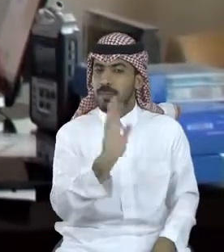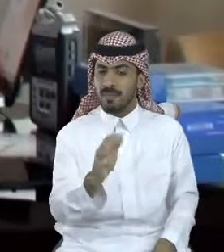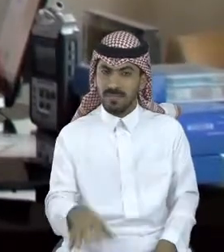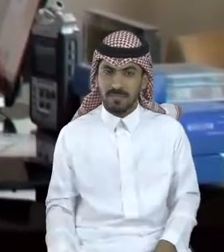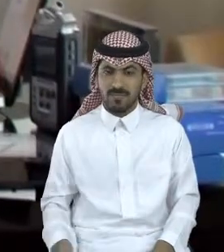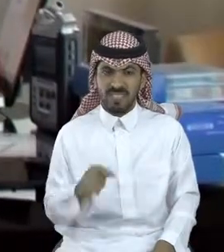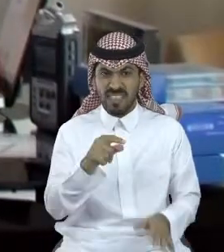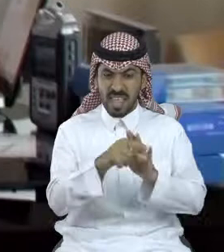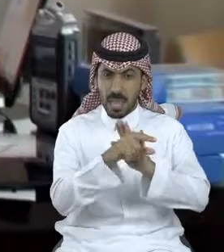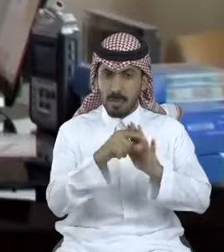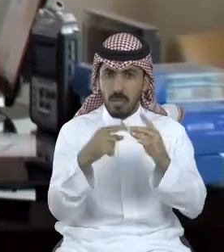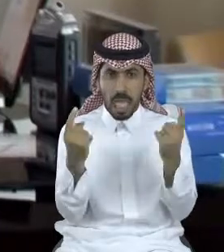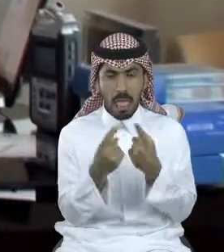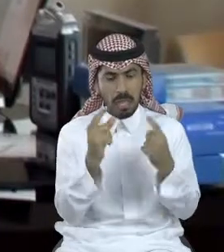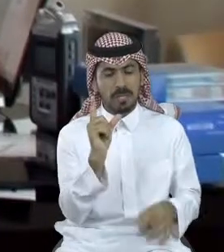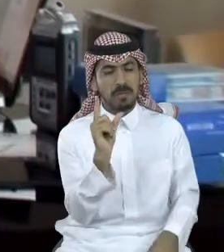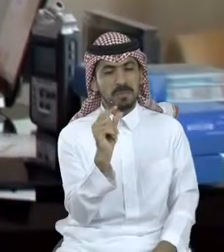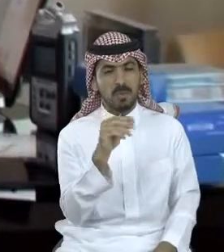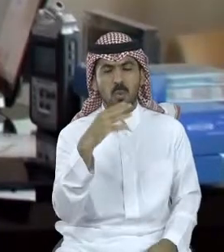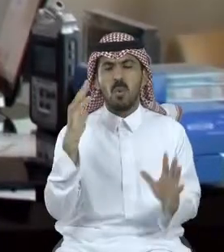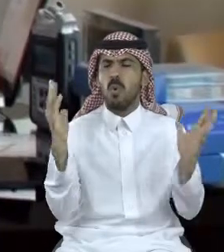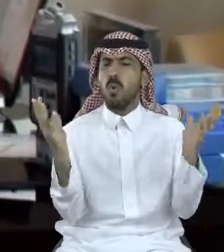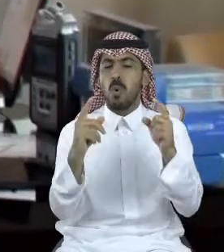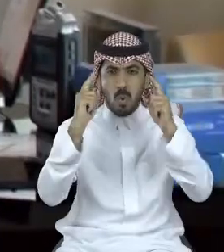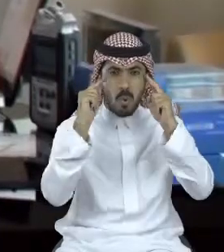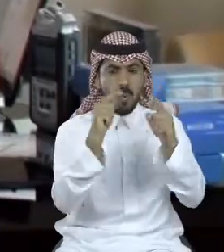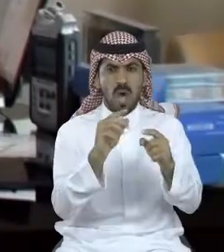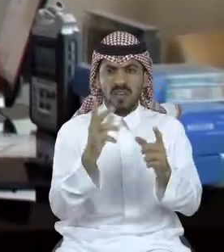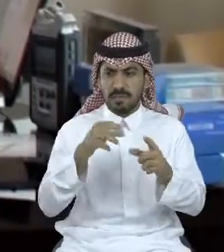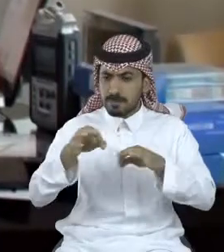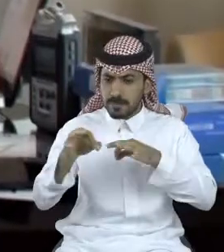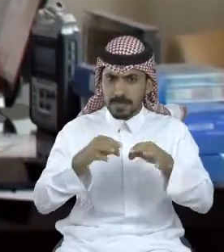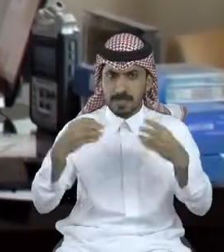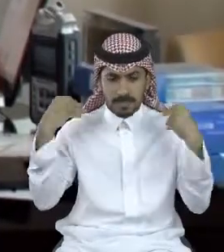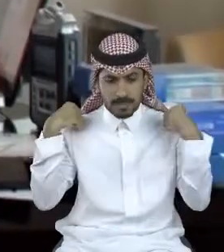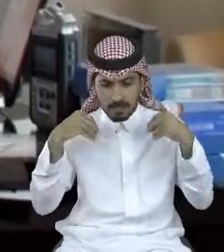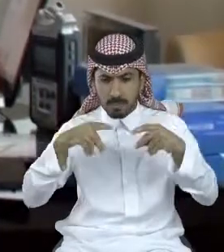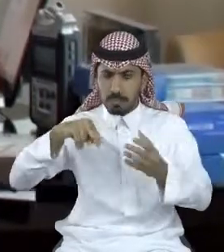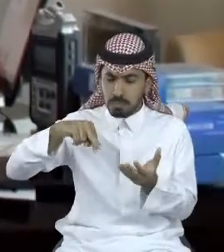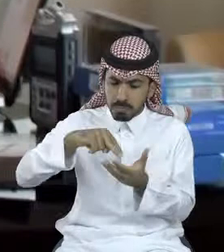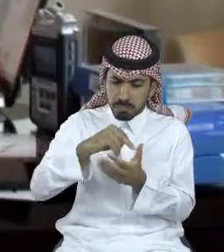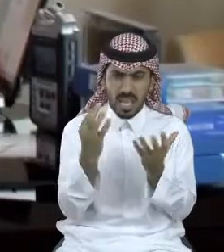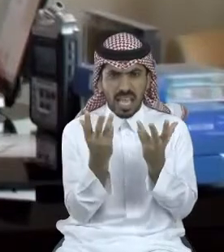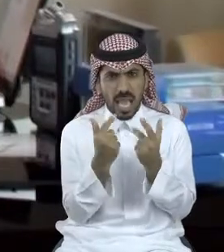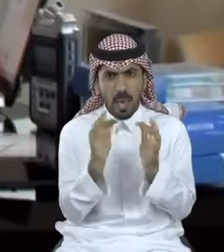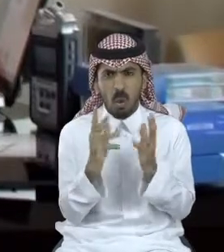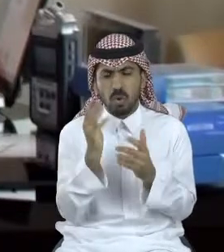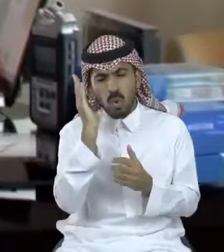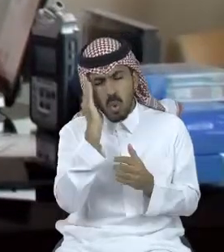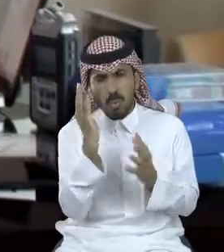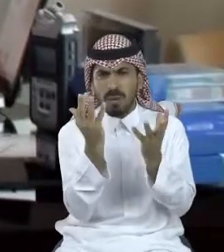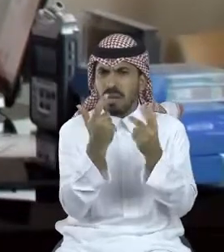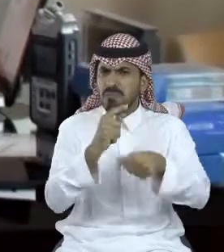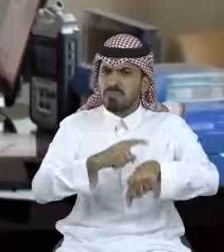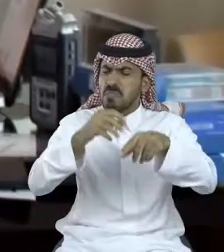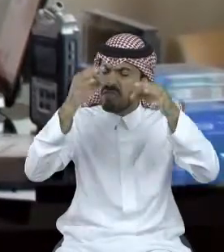عيب. المهم الحين الموضوع عادي ففله، فانت حاط صور زي ذا يقدر يحسب لك اشياءك تحركاتك اليوميه وتقدر تشوف يعني النمط حق